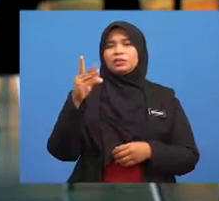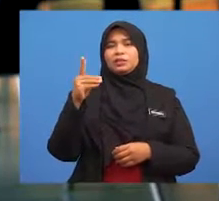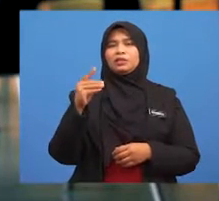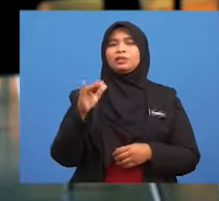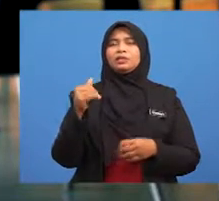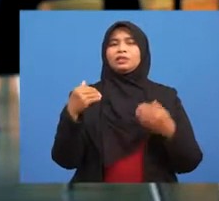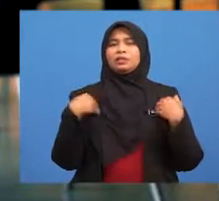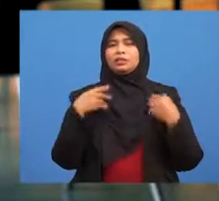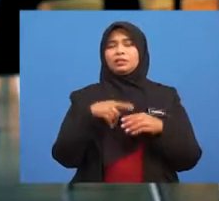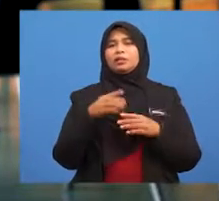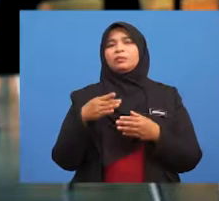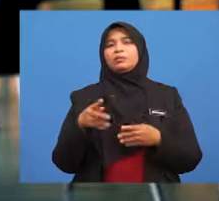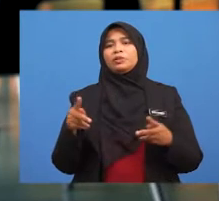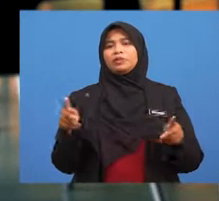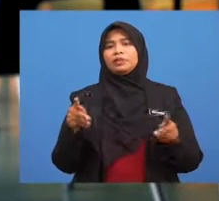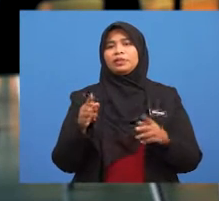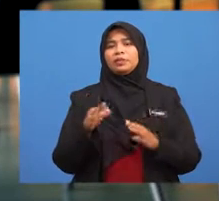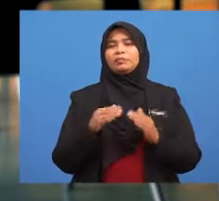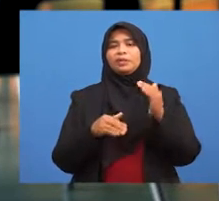pelbagai peringkat proses pengeluaran.